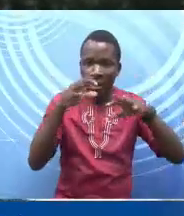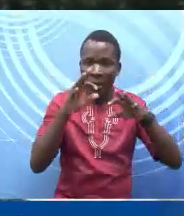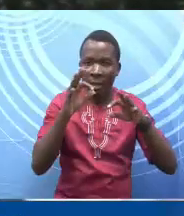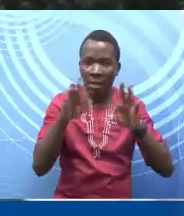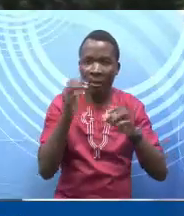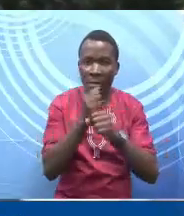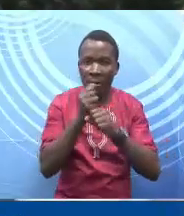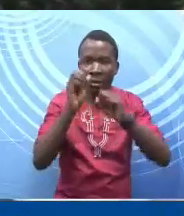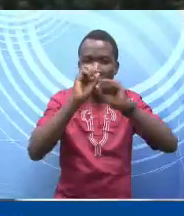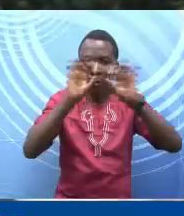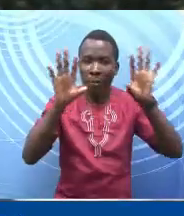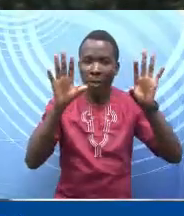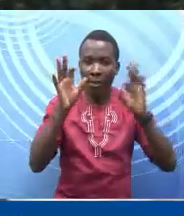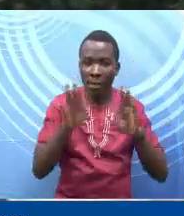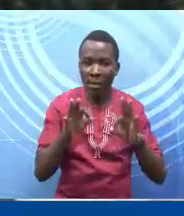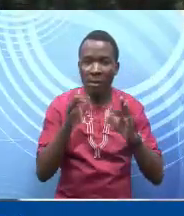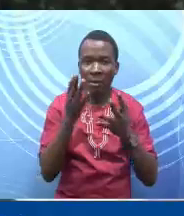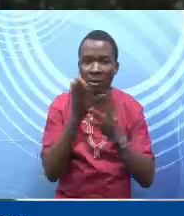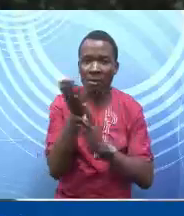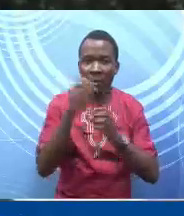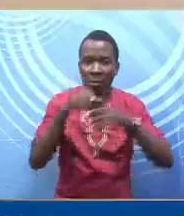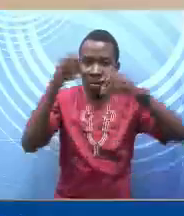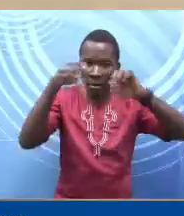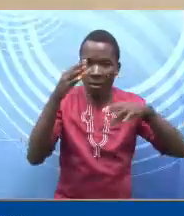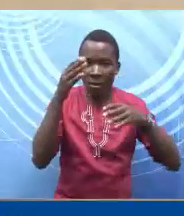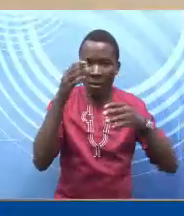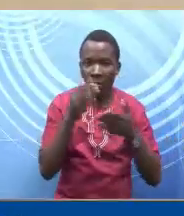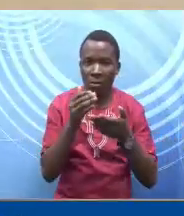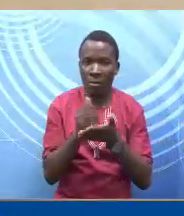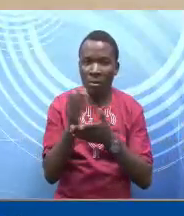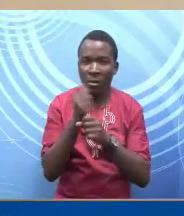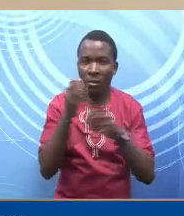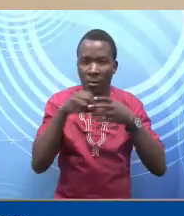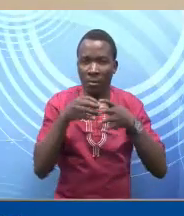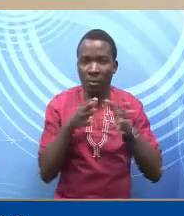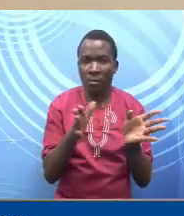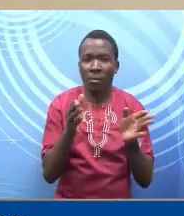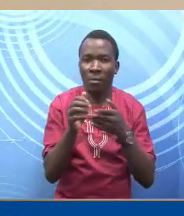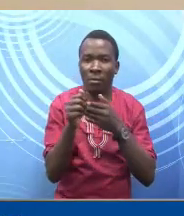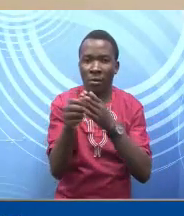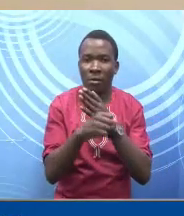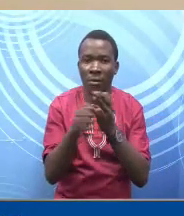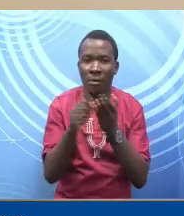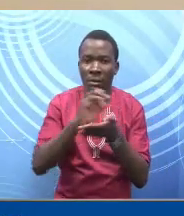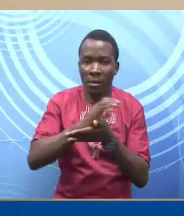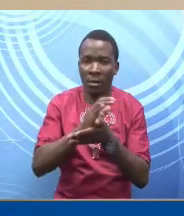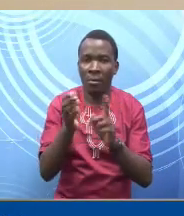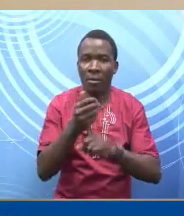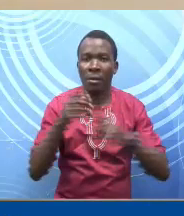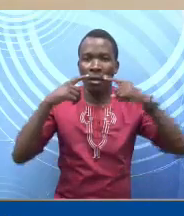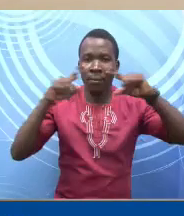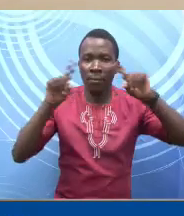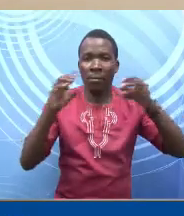manwa kiba ari ikintu kinyuze mu mucyo kuko gikorerwa muri rusange Umunyamabanga Nshingwabikorwa w'Umurenge wa Gasyata yaboneyeho gutangaza